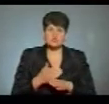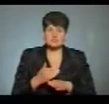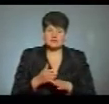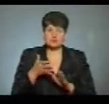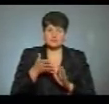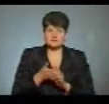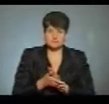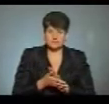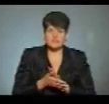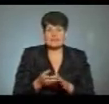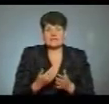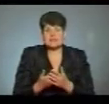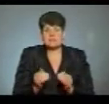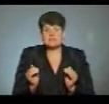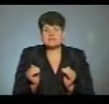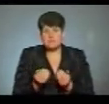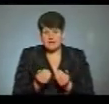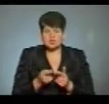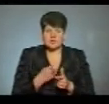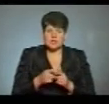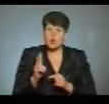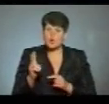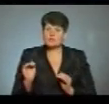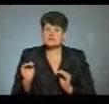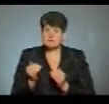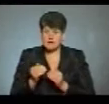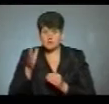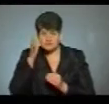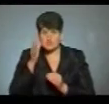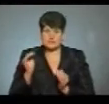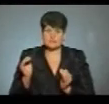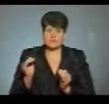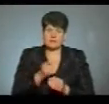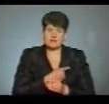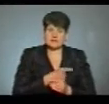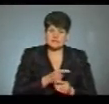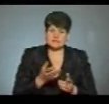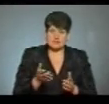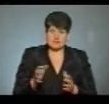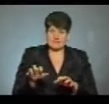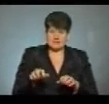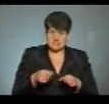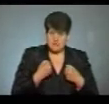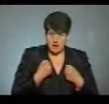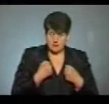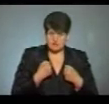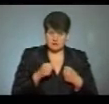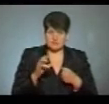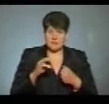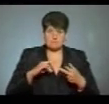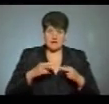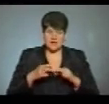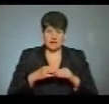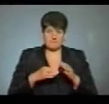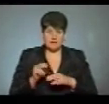видатків нібито зменшували, але комусь зменшили, там освіті, медицині трошки навіть забрали на